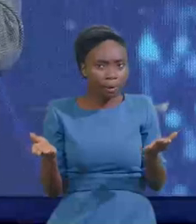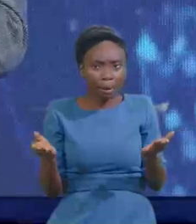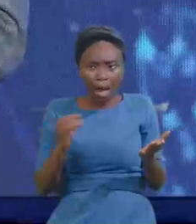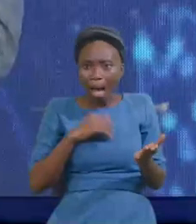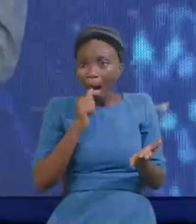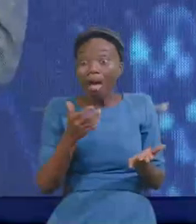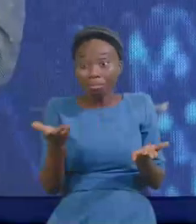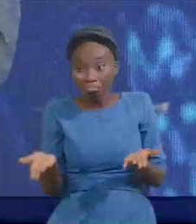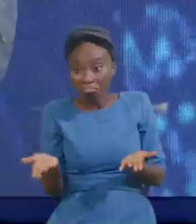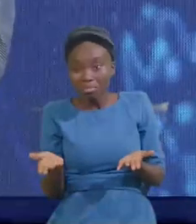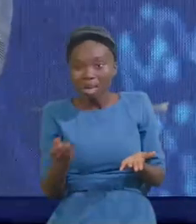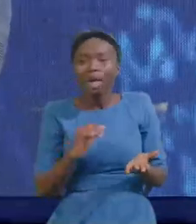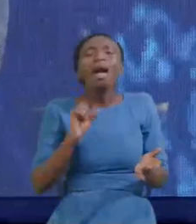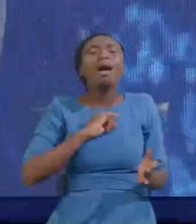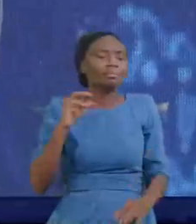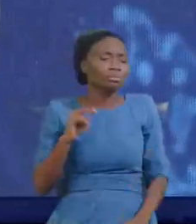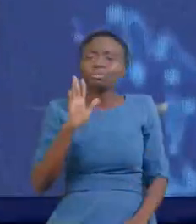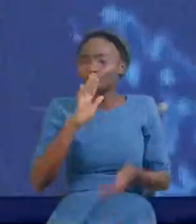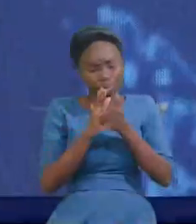Qui mentionne mon nom là-bas?